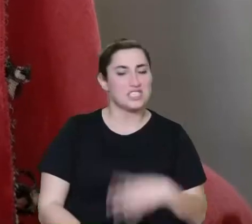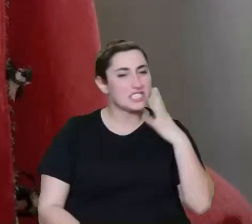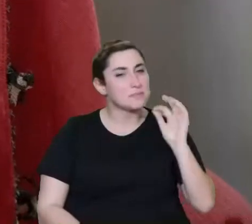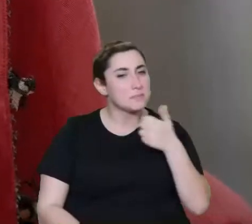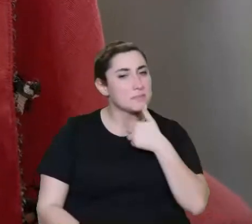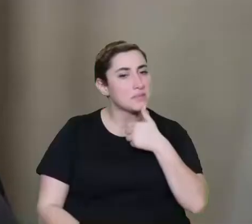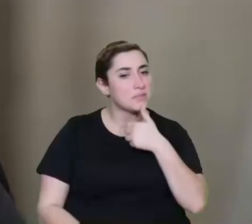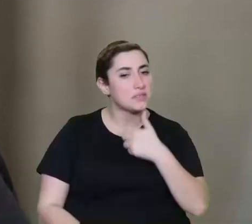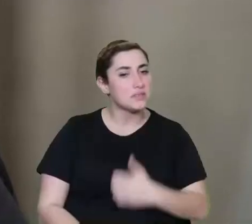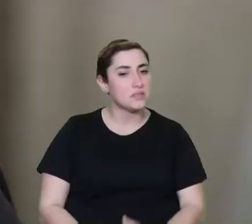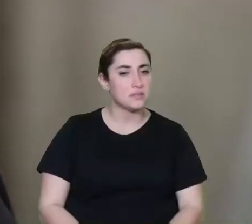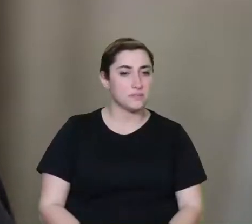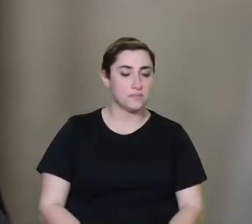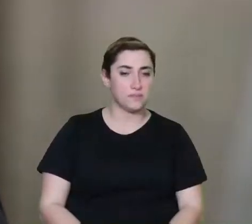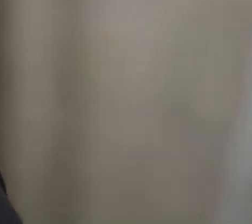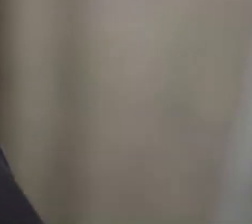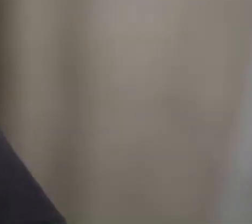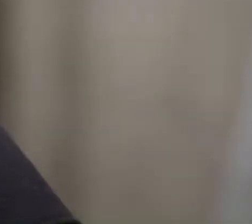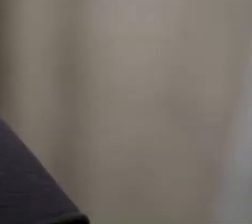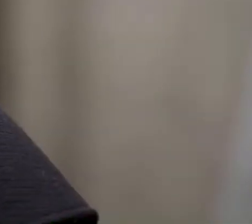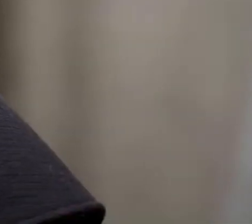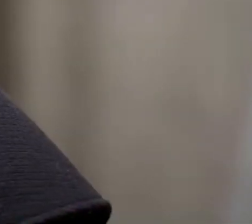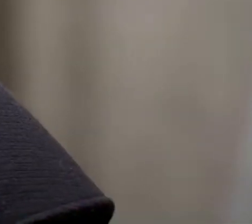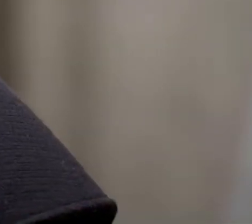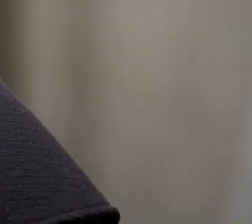Kim babacığım? Başını bacım sultana çevirdi.